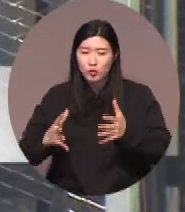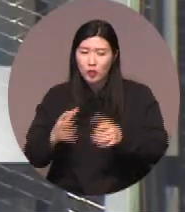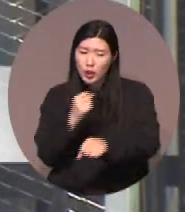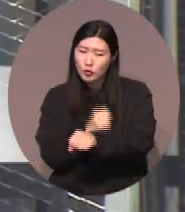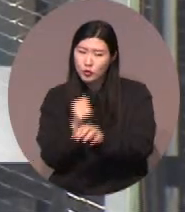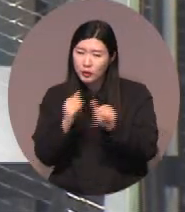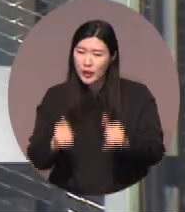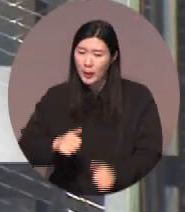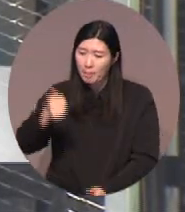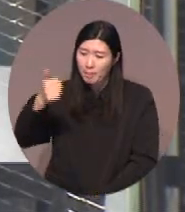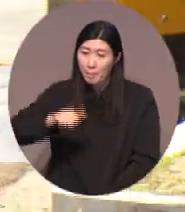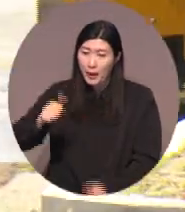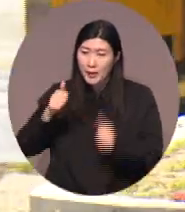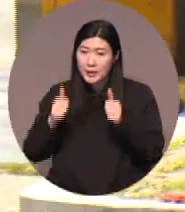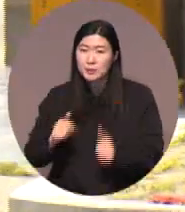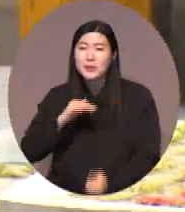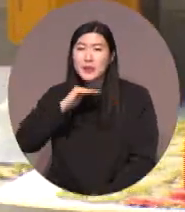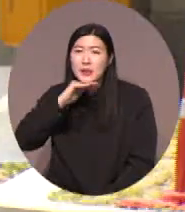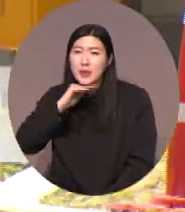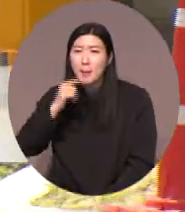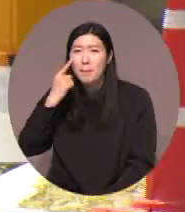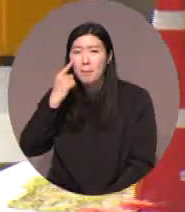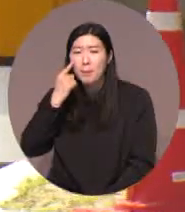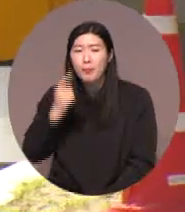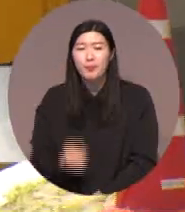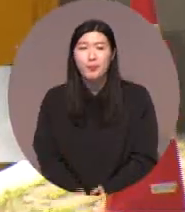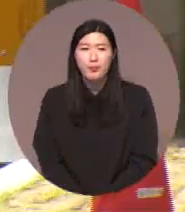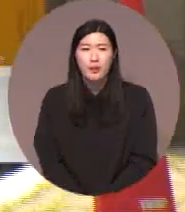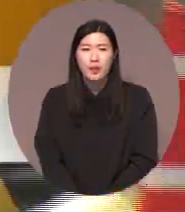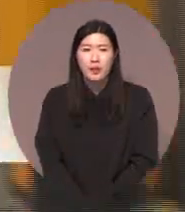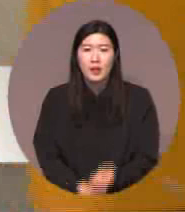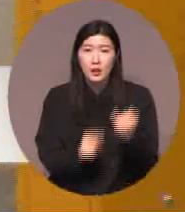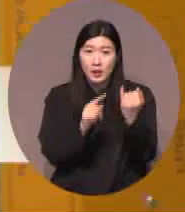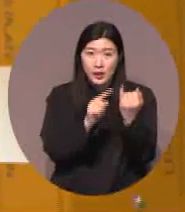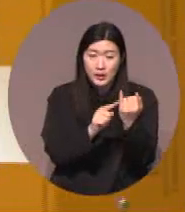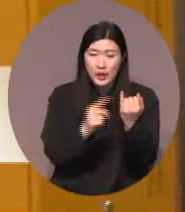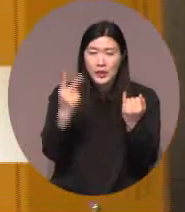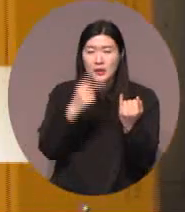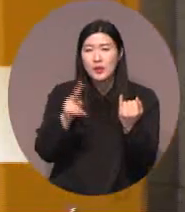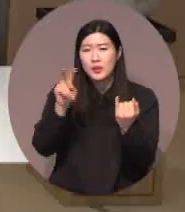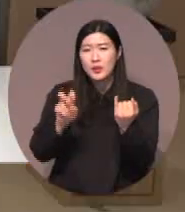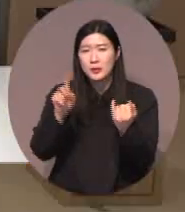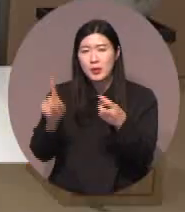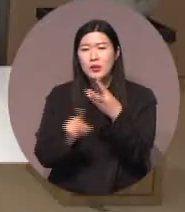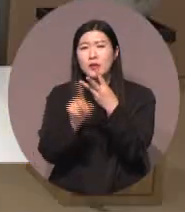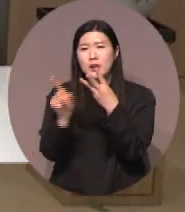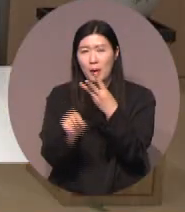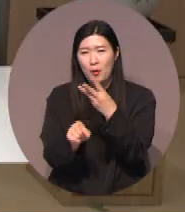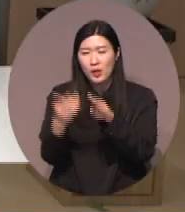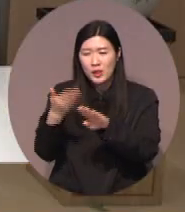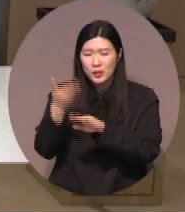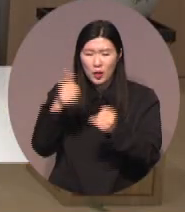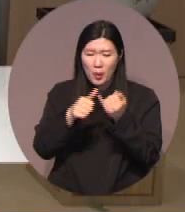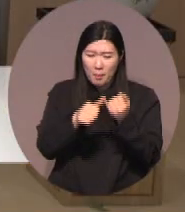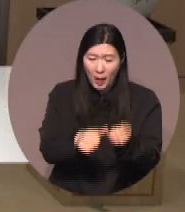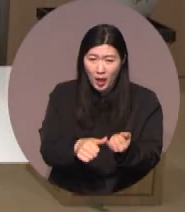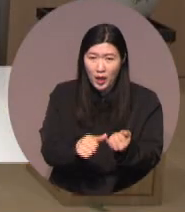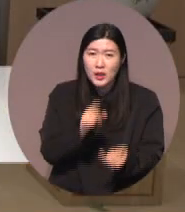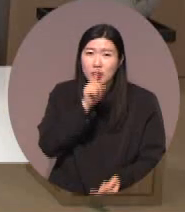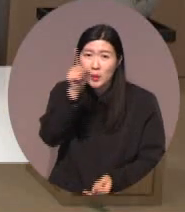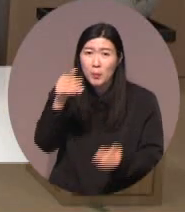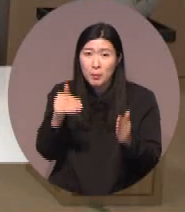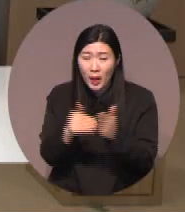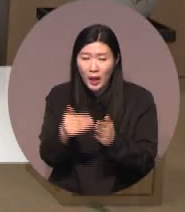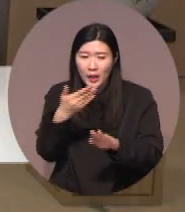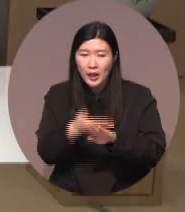인정 여부 등은 국가보훈처가 심사할 예정입니다 이중사례는 지난 2021년 3월 선임에게 성추행당했다고